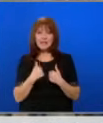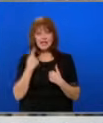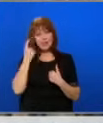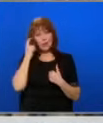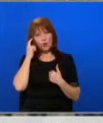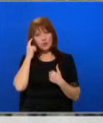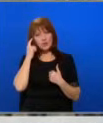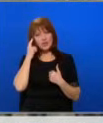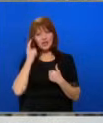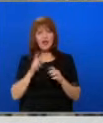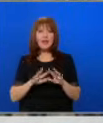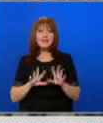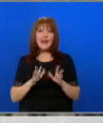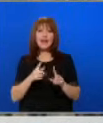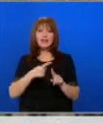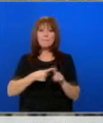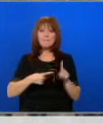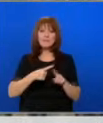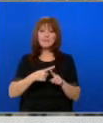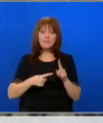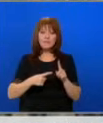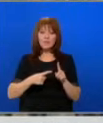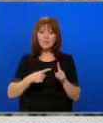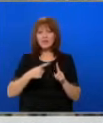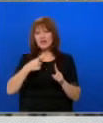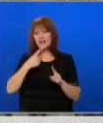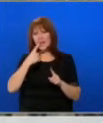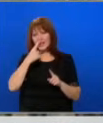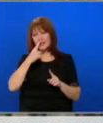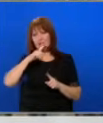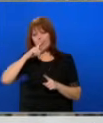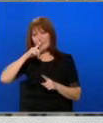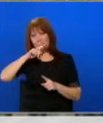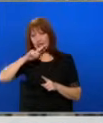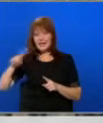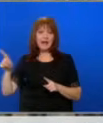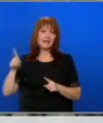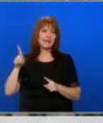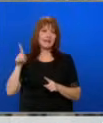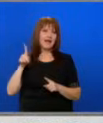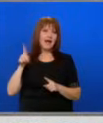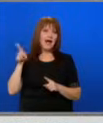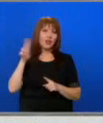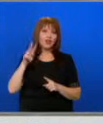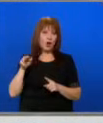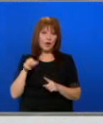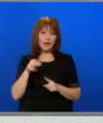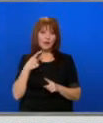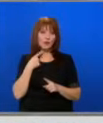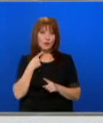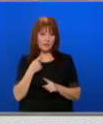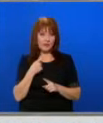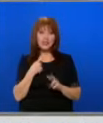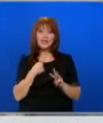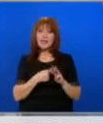означавало някъде между половин и 1 милиард лева повече износ. Тоест, това е горе-долу пропуск, който губим всяка година. Шенген